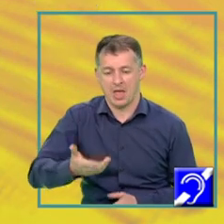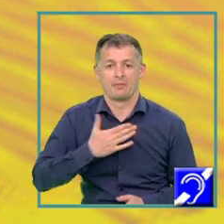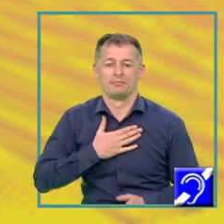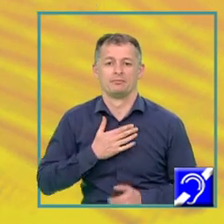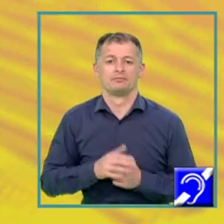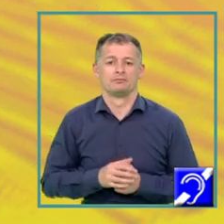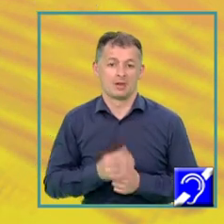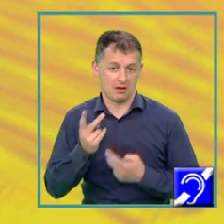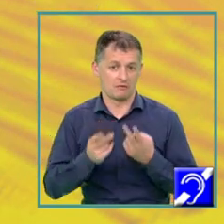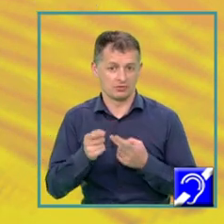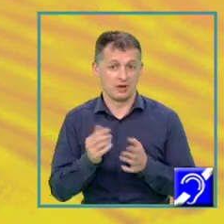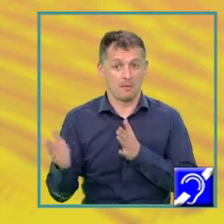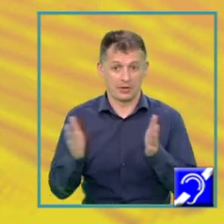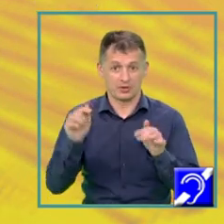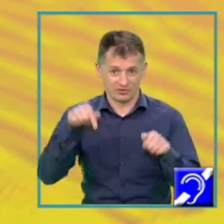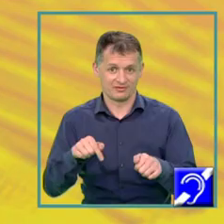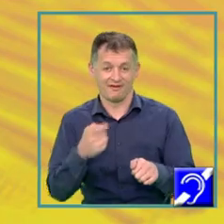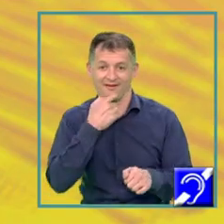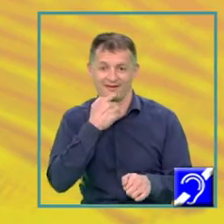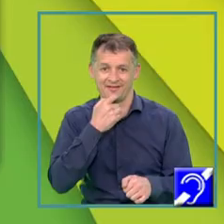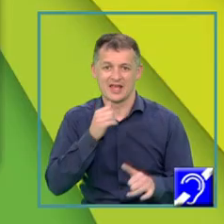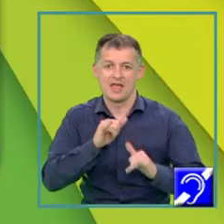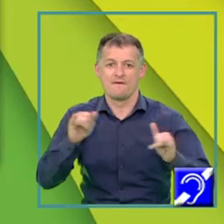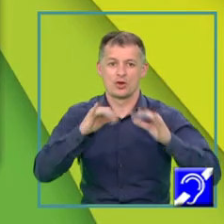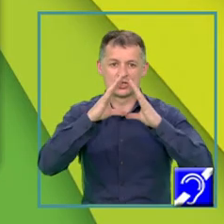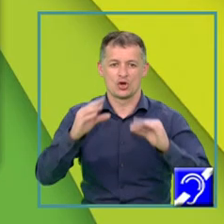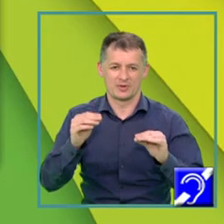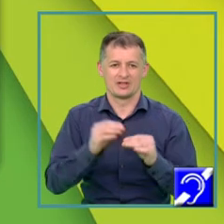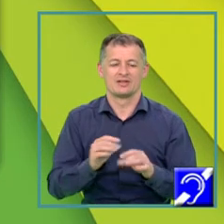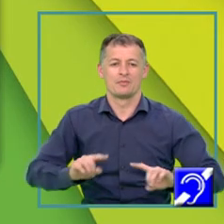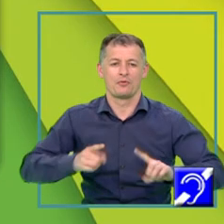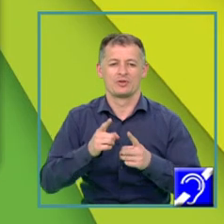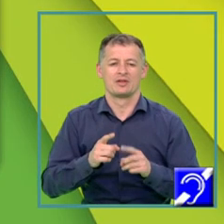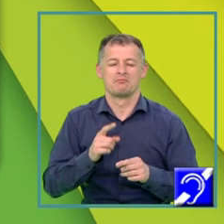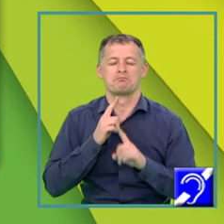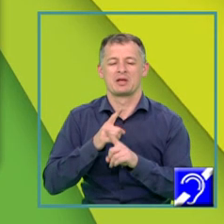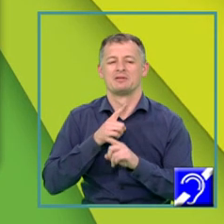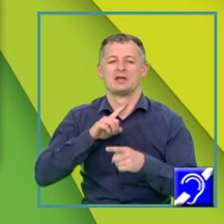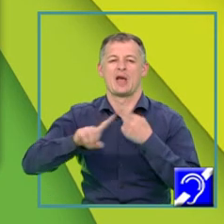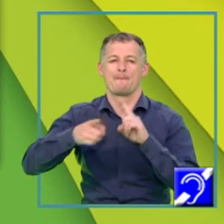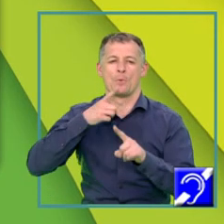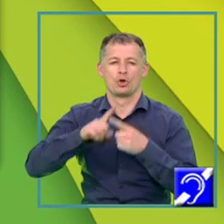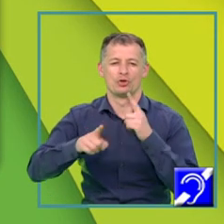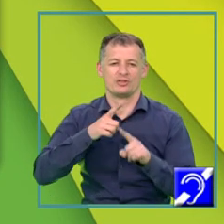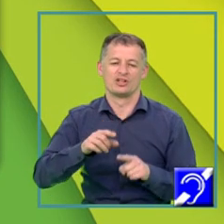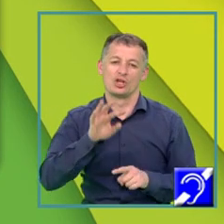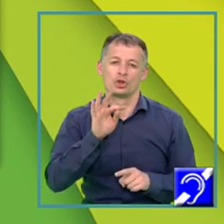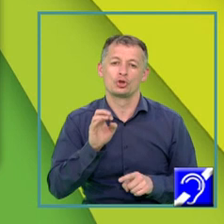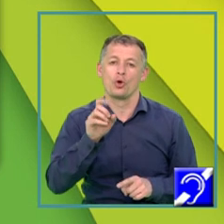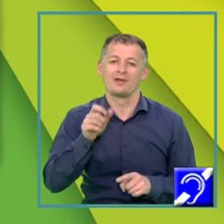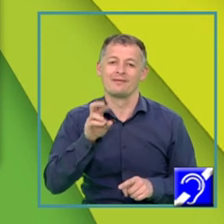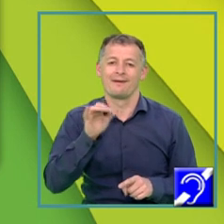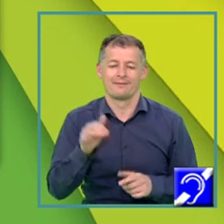meu de vedere, în perioada acestor ani, evoluția României este determinată de practici politice totalitare. Acum eu trebuie să îmi